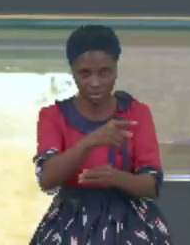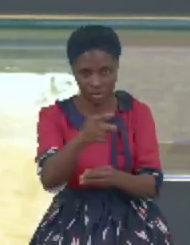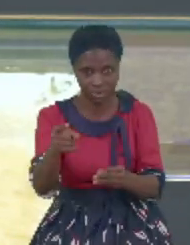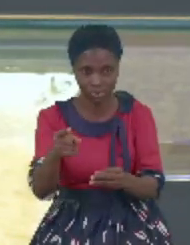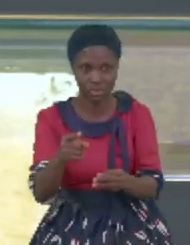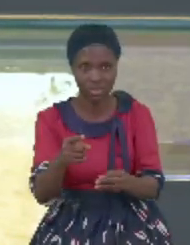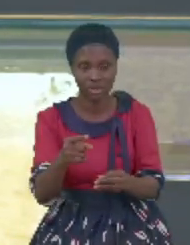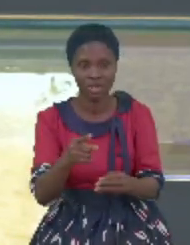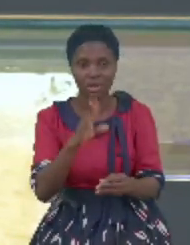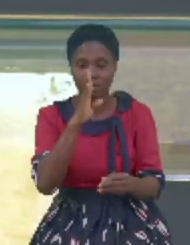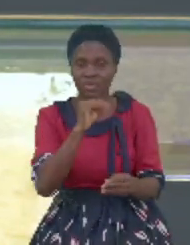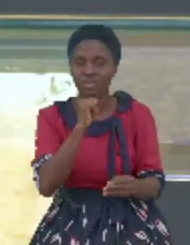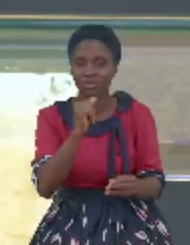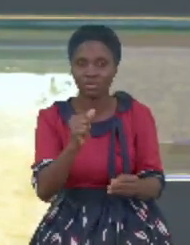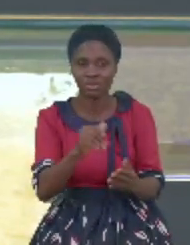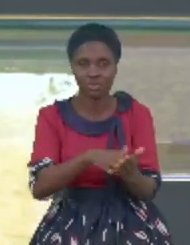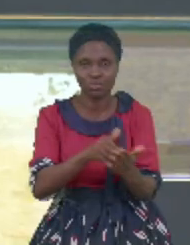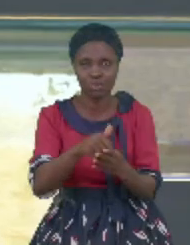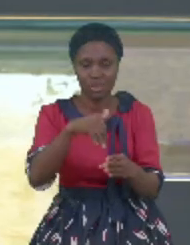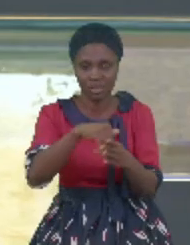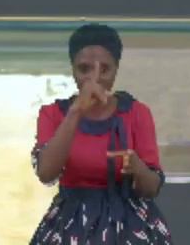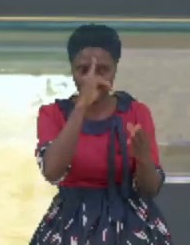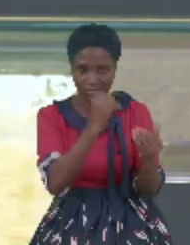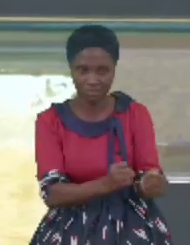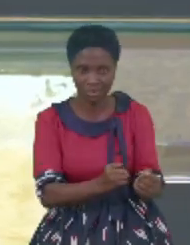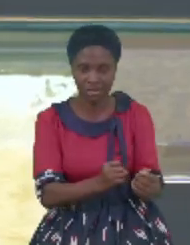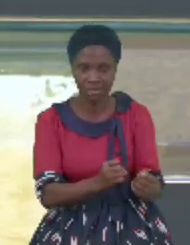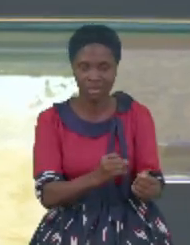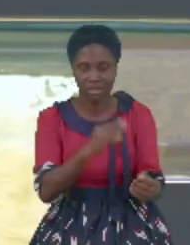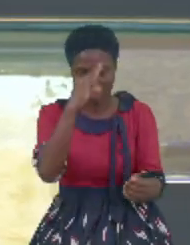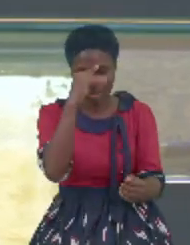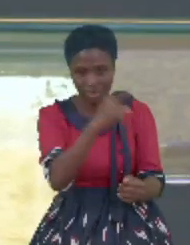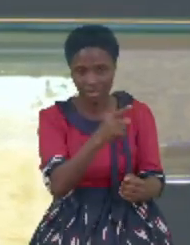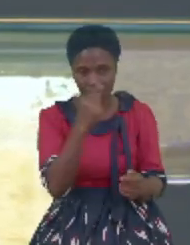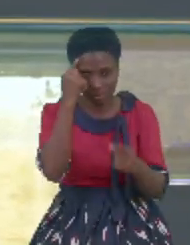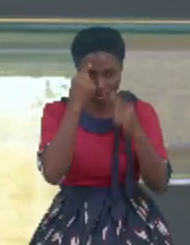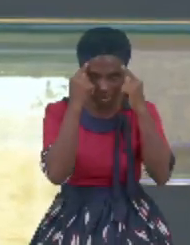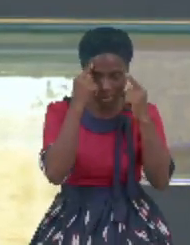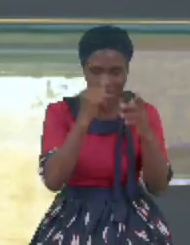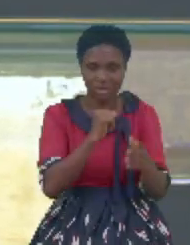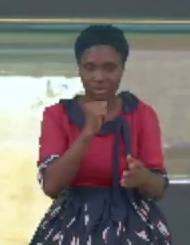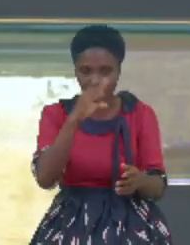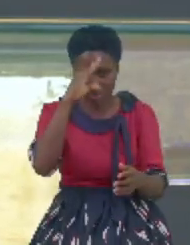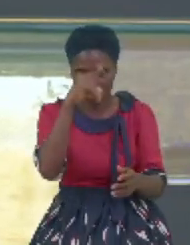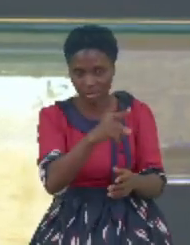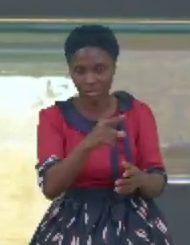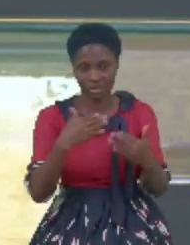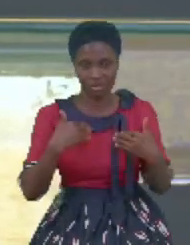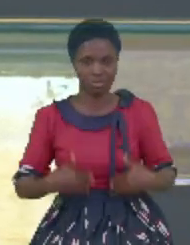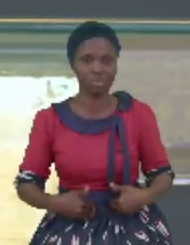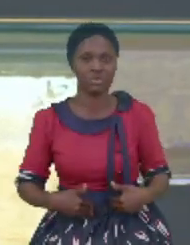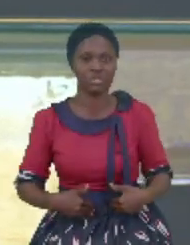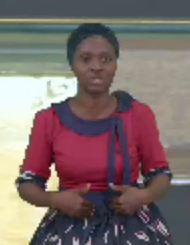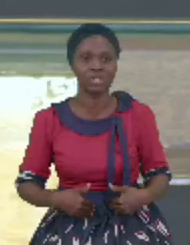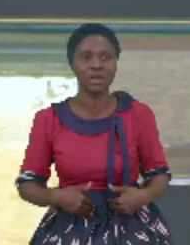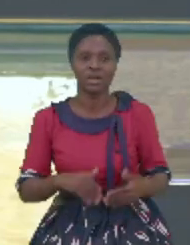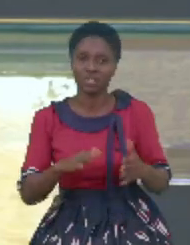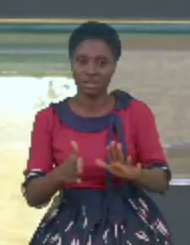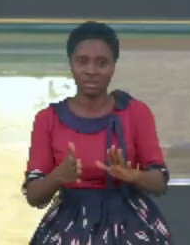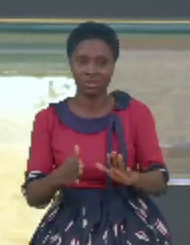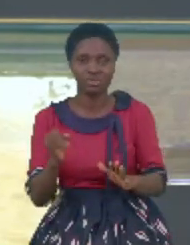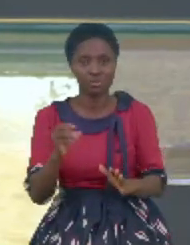postérité d'Abraham, et sans faiblir dans la foi, il ne considéra point que son corps était déjà usé, puisqu'il avait près de